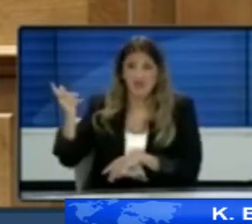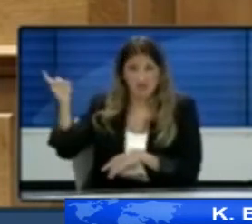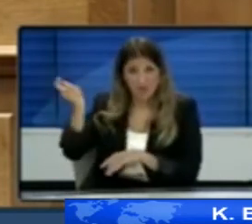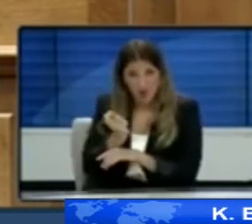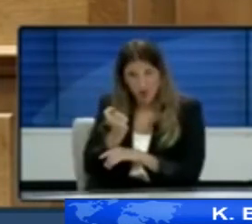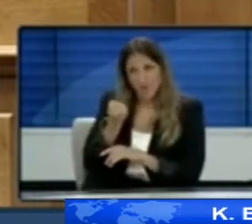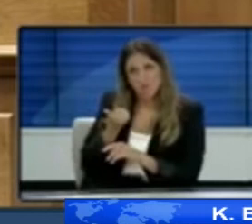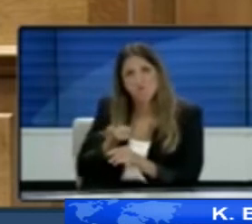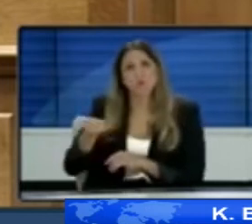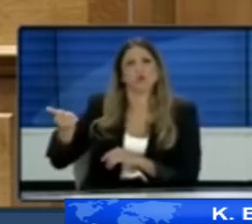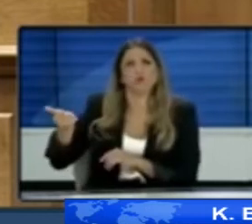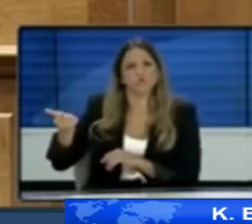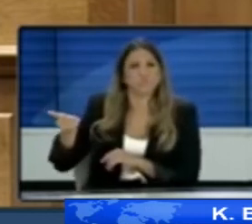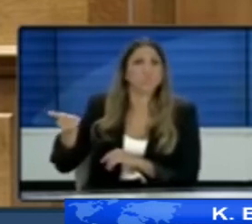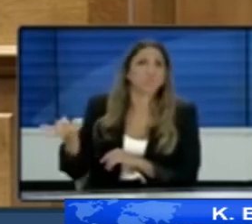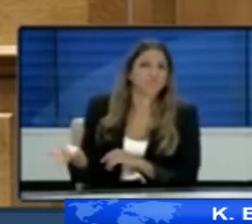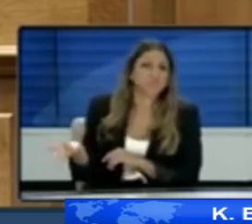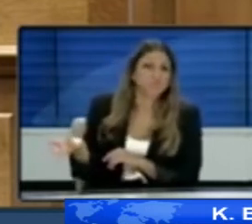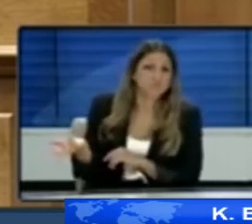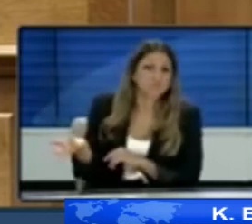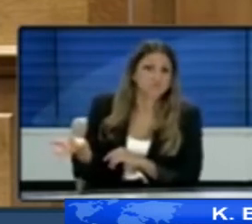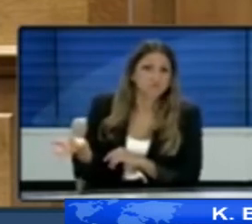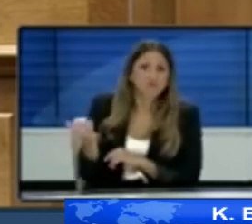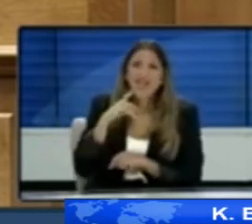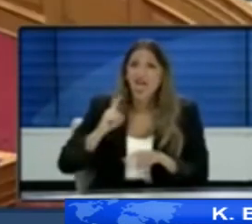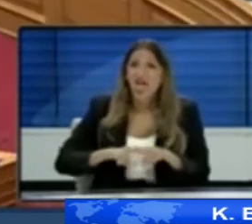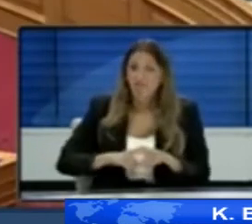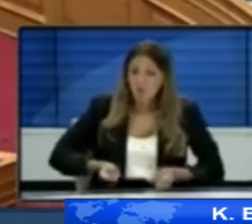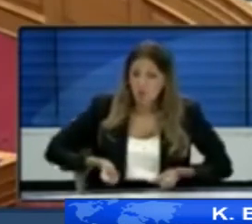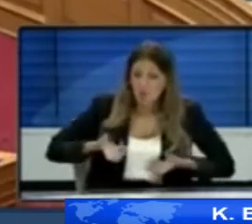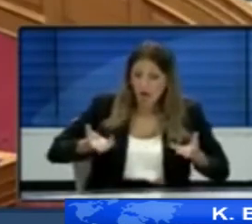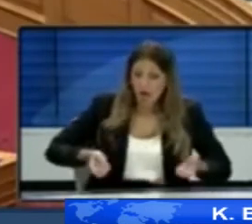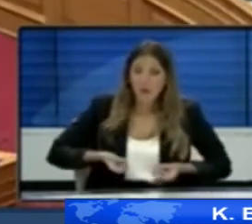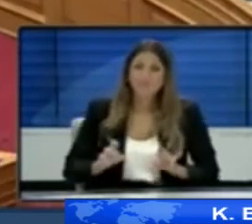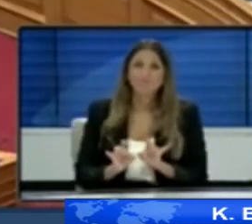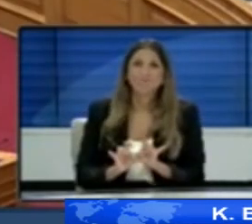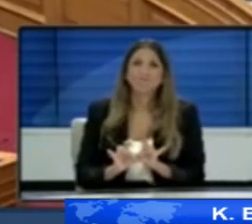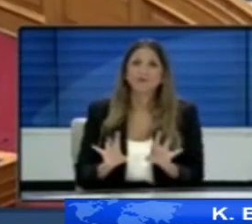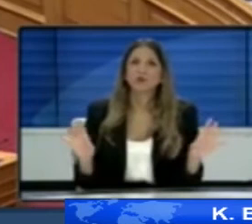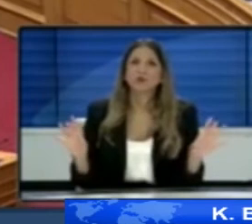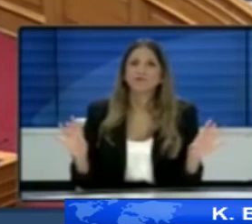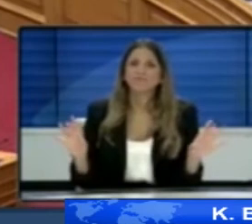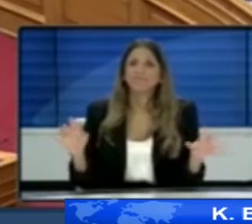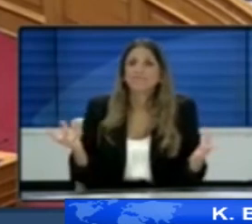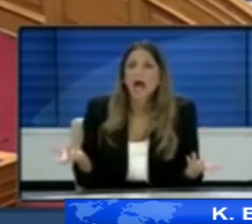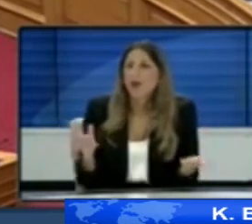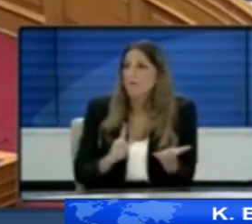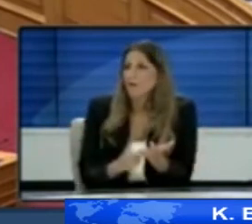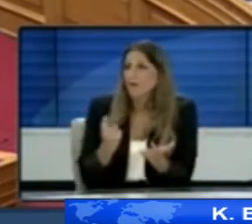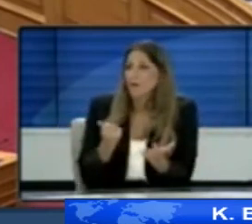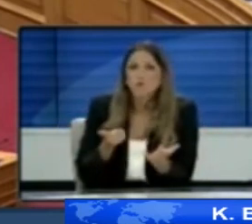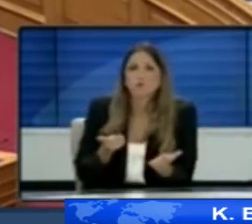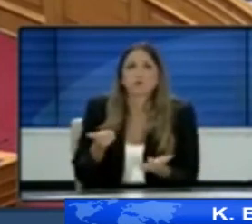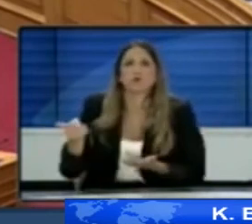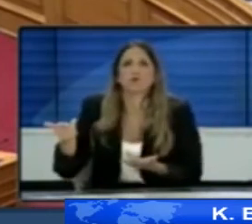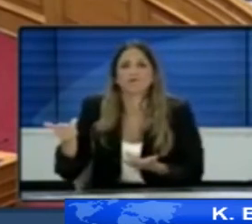η πραγματικότητα. Δυστυχώς. Γιατί εδώ και χρόνια δεν παράγει πλούτο η Ελλάδα. Εδώ και χρόνια δεν έχει παραγωγικές μηχανές η χώρα μας. Βγαίνουμε,